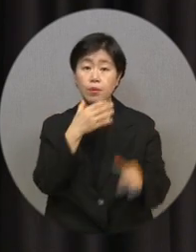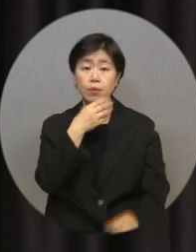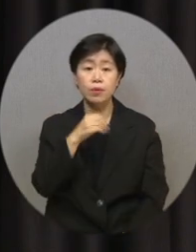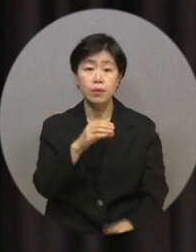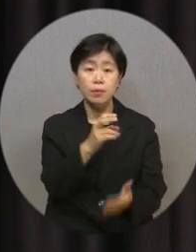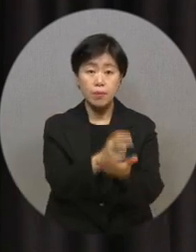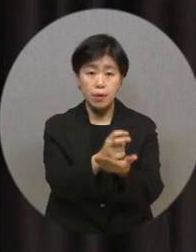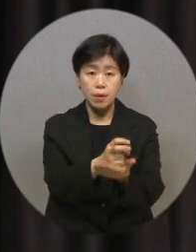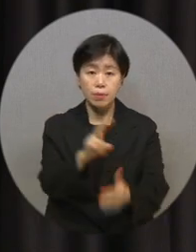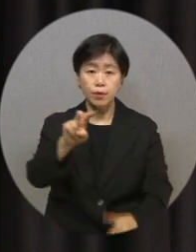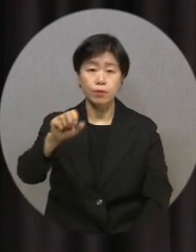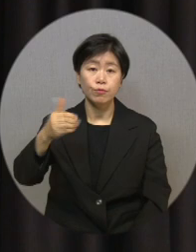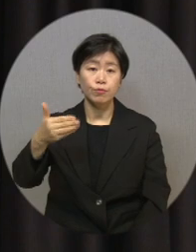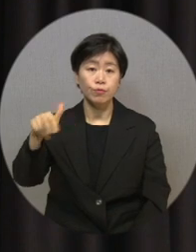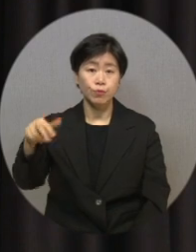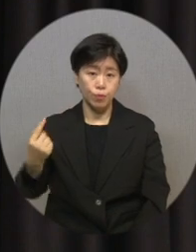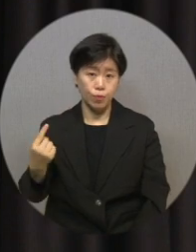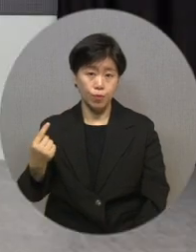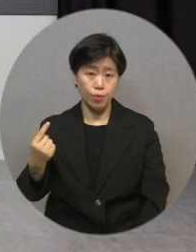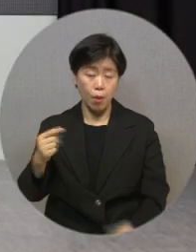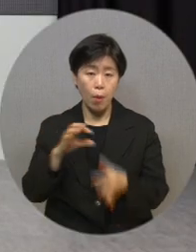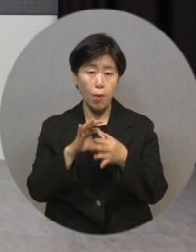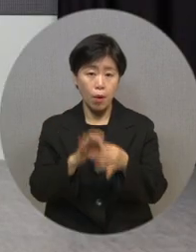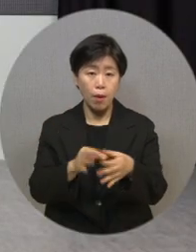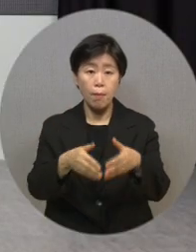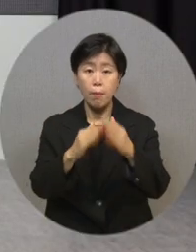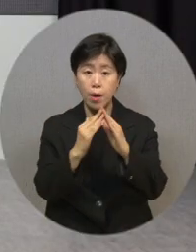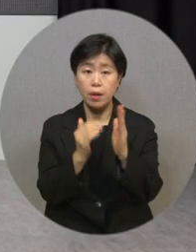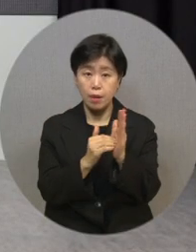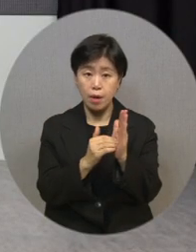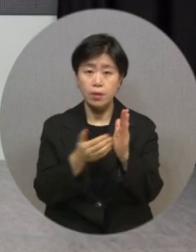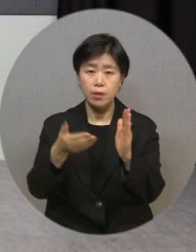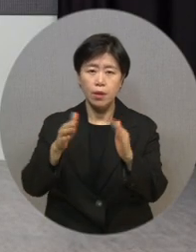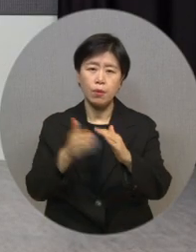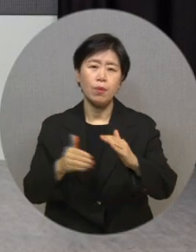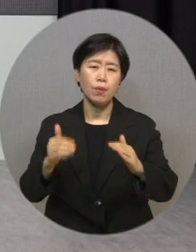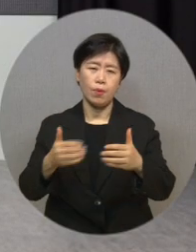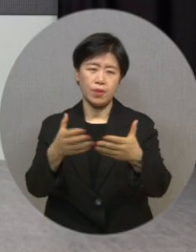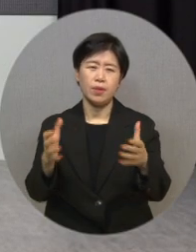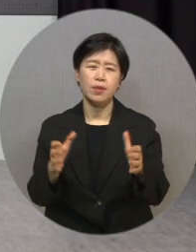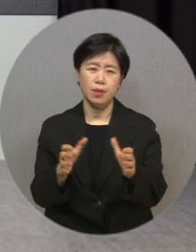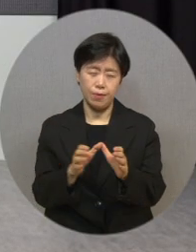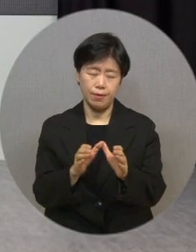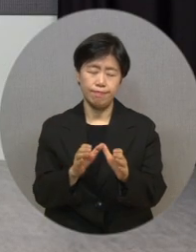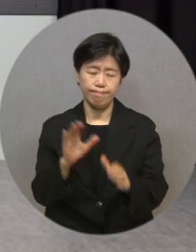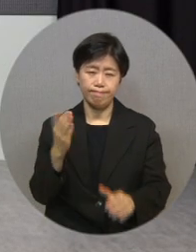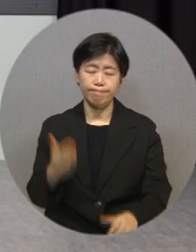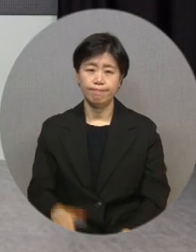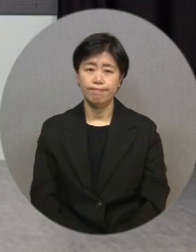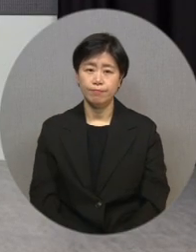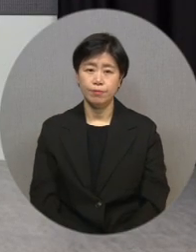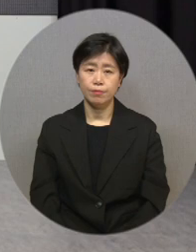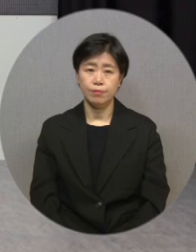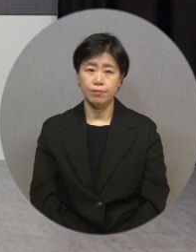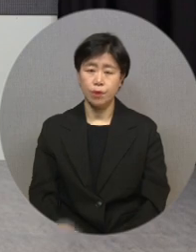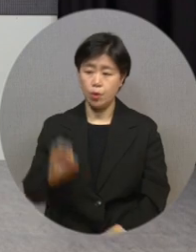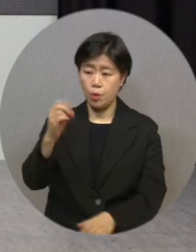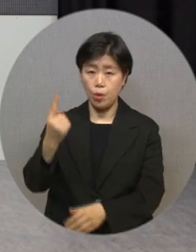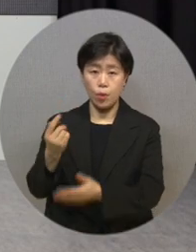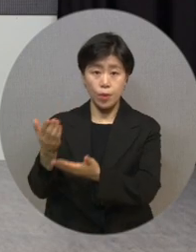의해서 설립된 어 지난 법인이기 하지만 공공 기간이기도 합니다 네네 오남주 경영